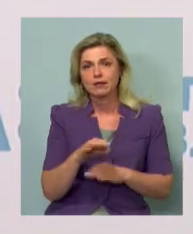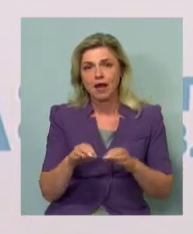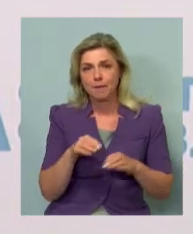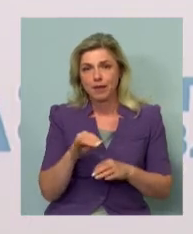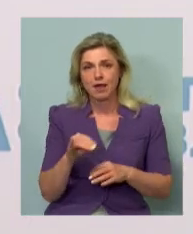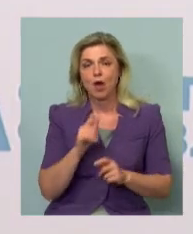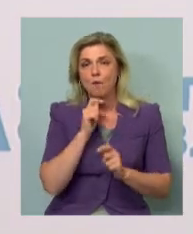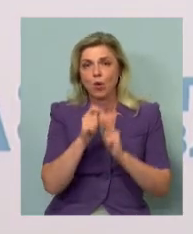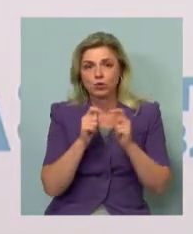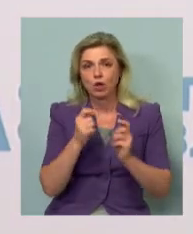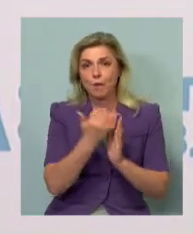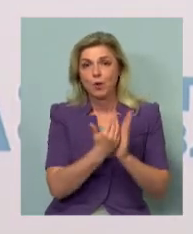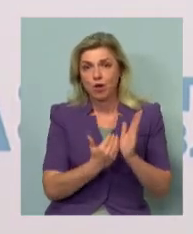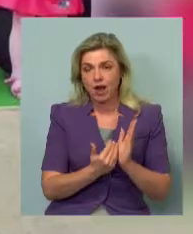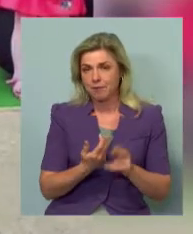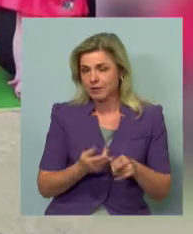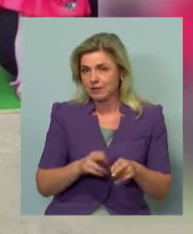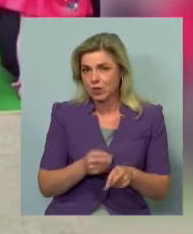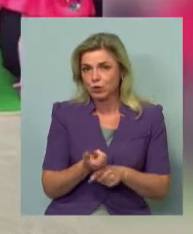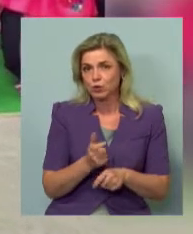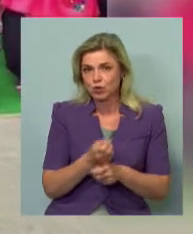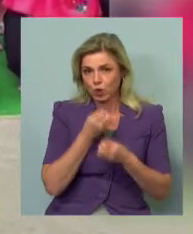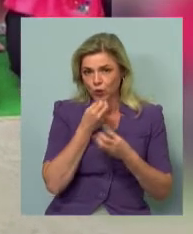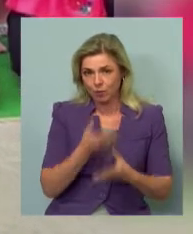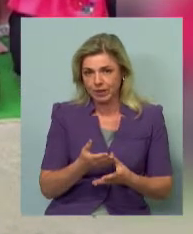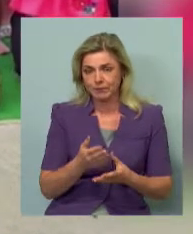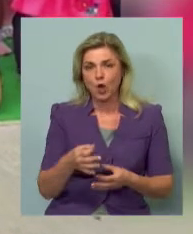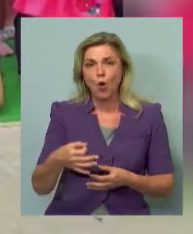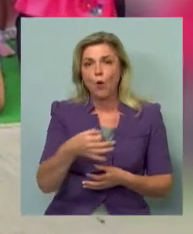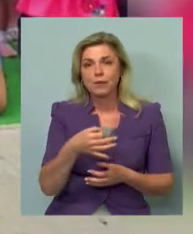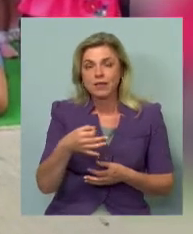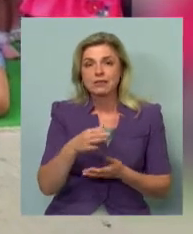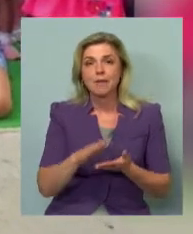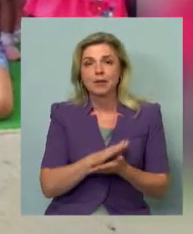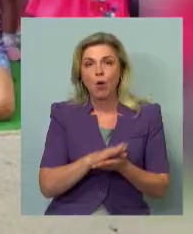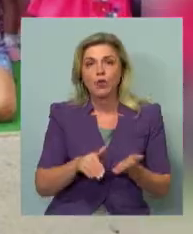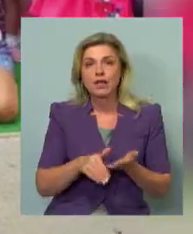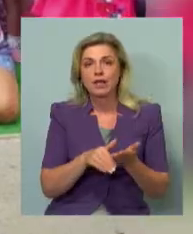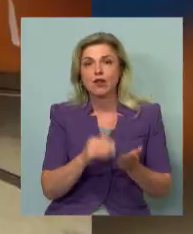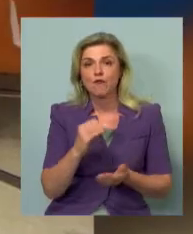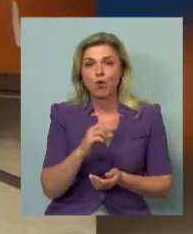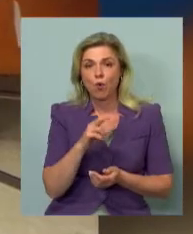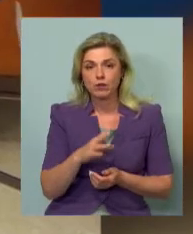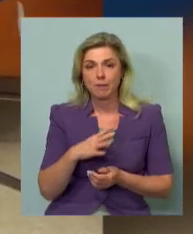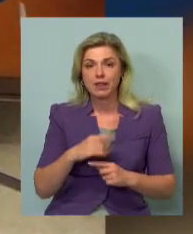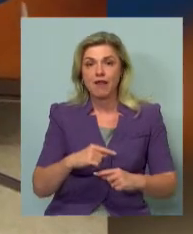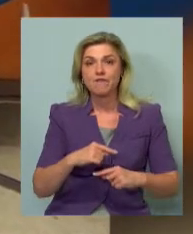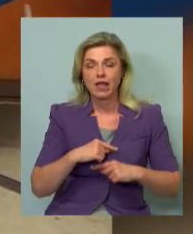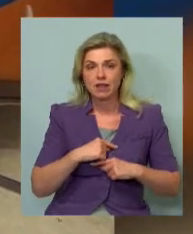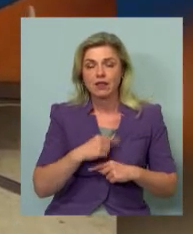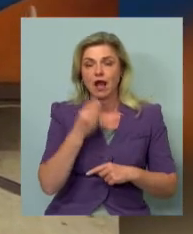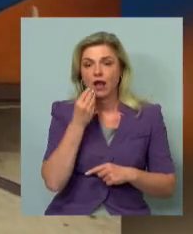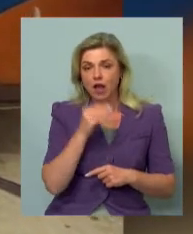програмами, я вважаю, це дуже добре. Також обласний благодійний фонд «Доброта і довіра» став фіналістом конкурсу «Кращі інклюзивні